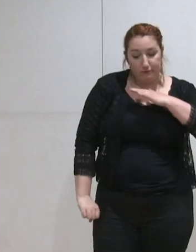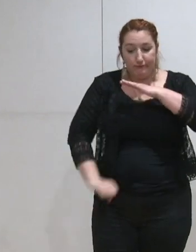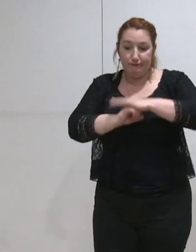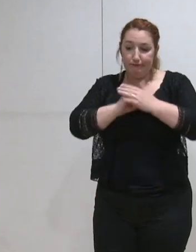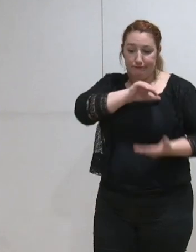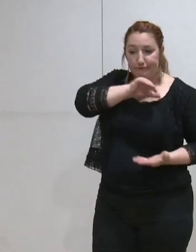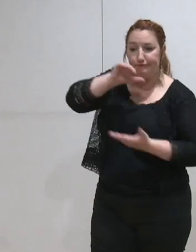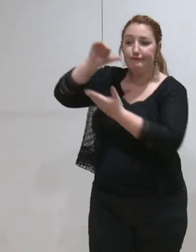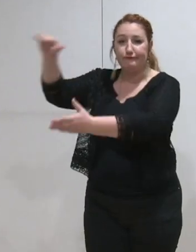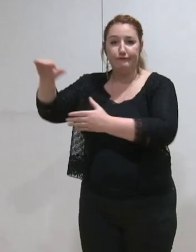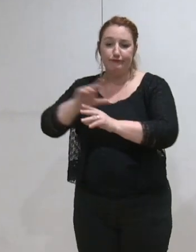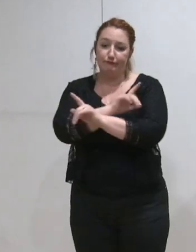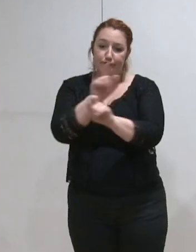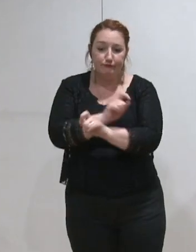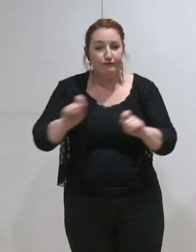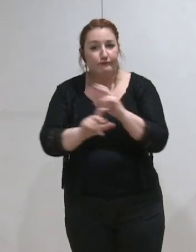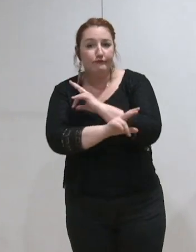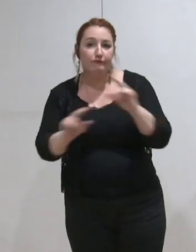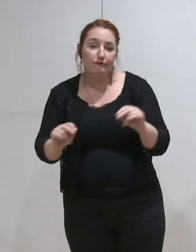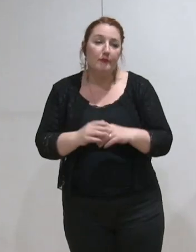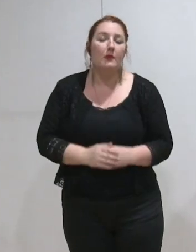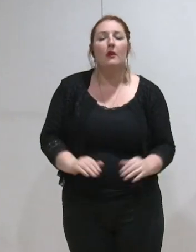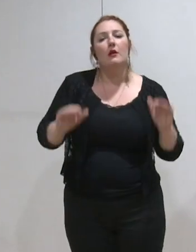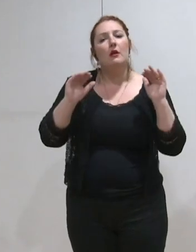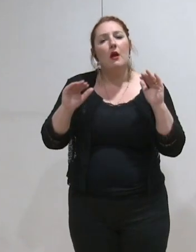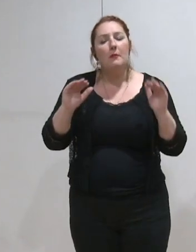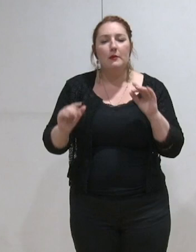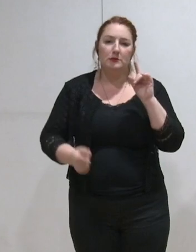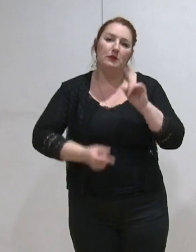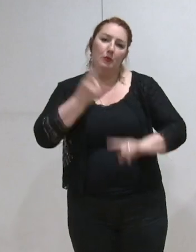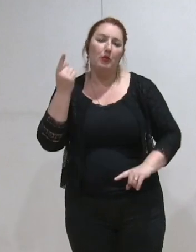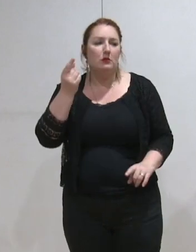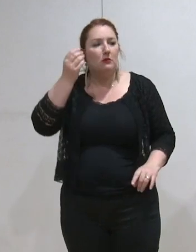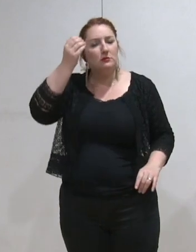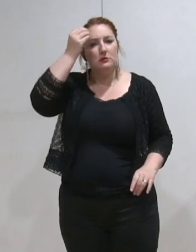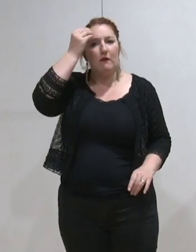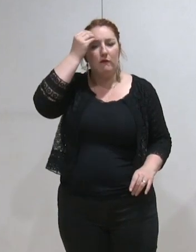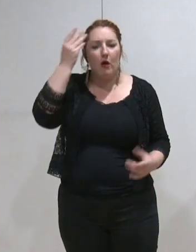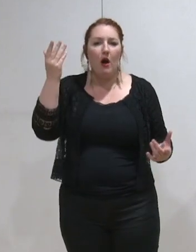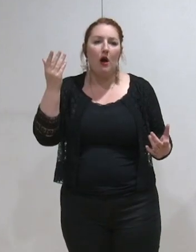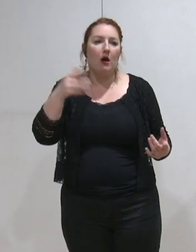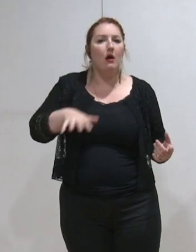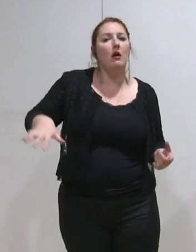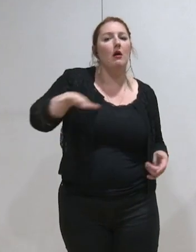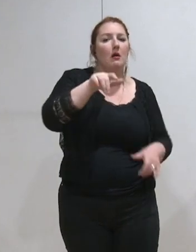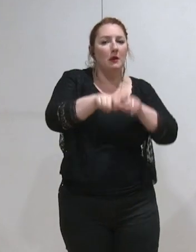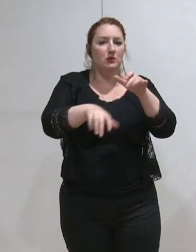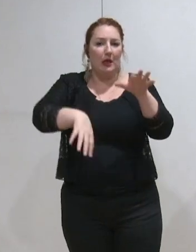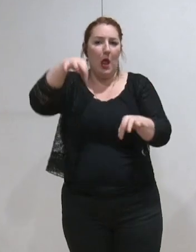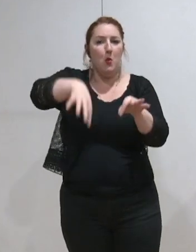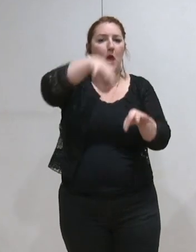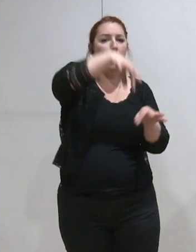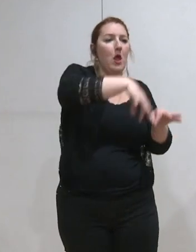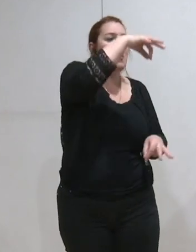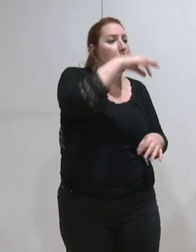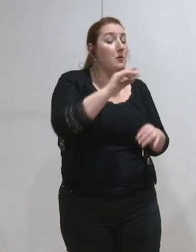de ces compétences et de ces services publics locaux malgré tout il faut quand même savoir que nos élus ici présents et à plus